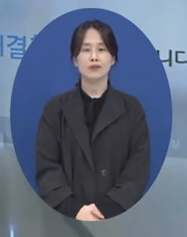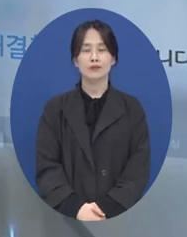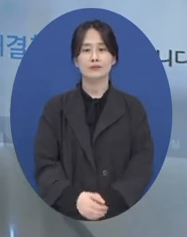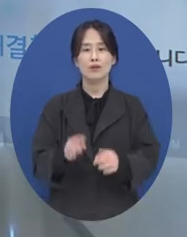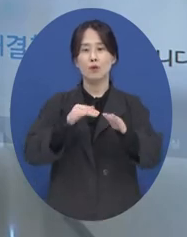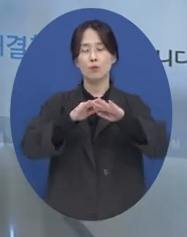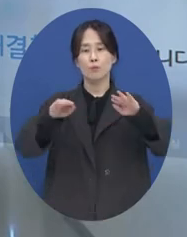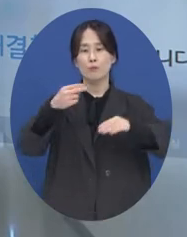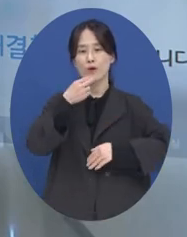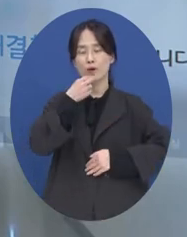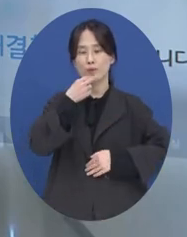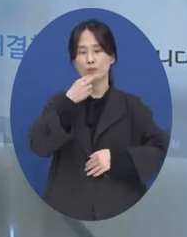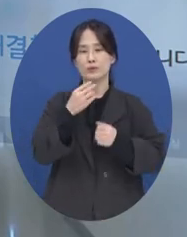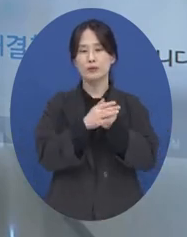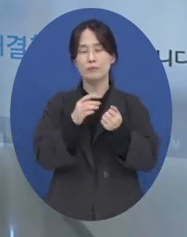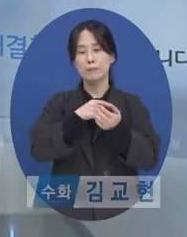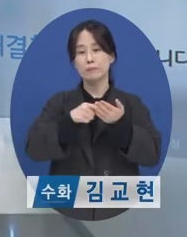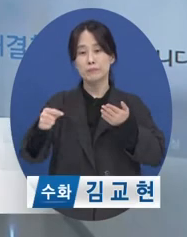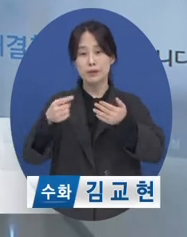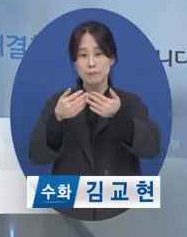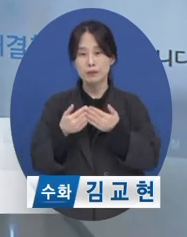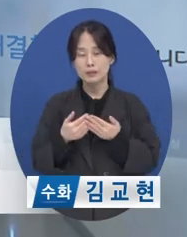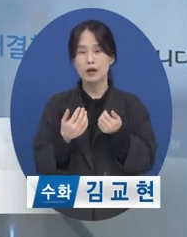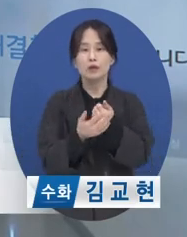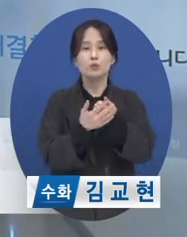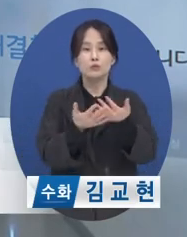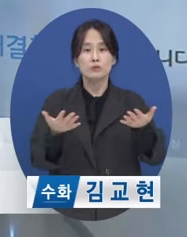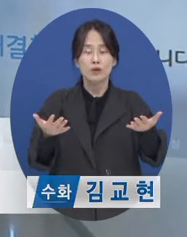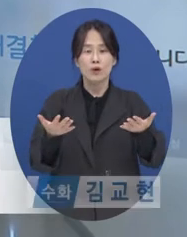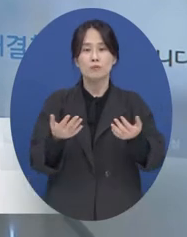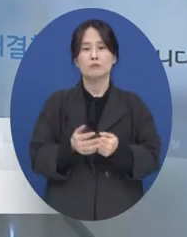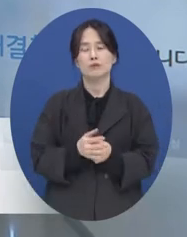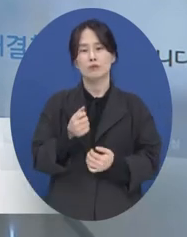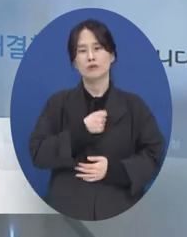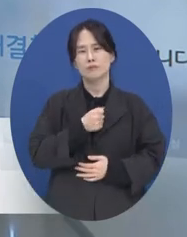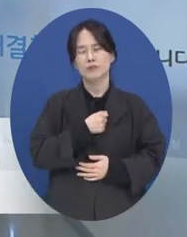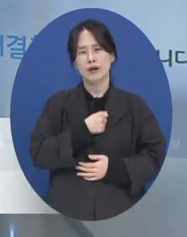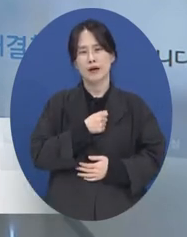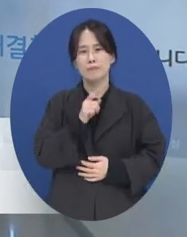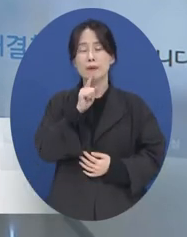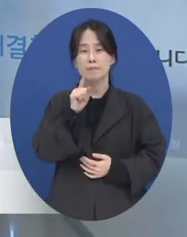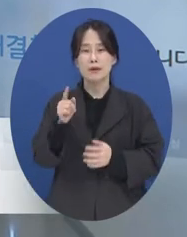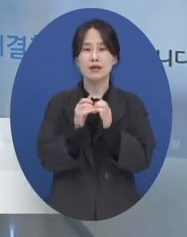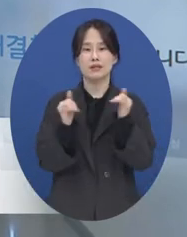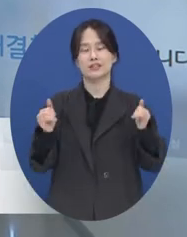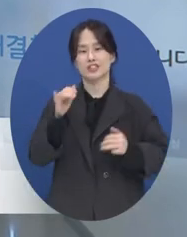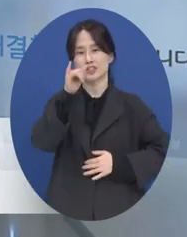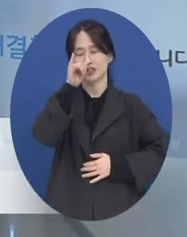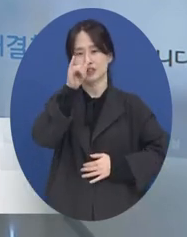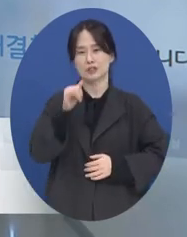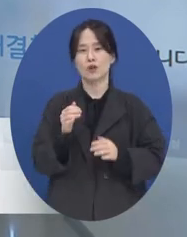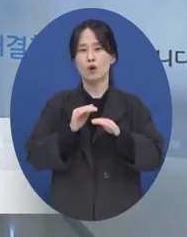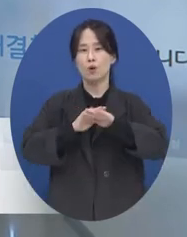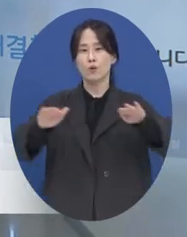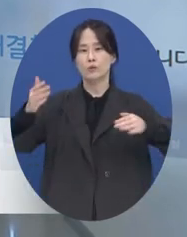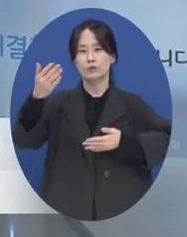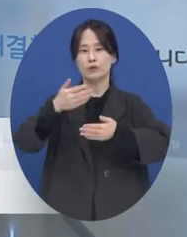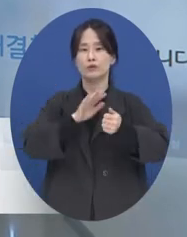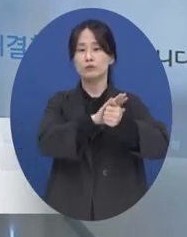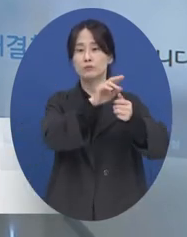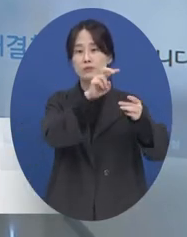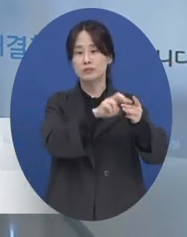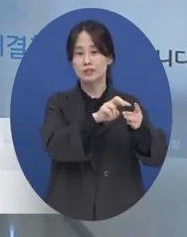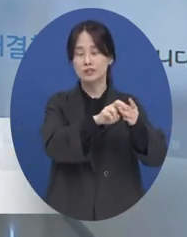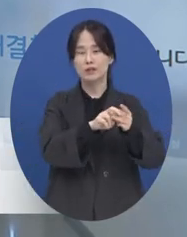불공정 거래로 인해 피해를 입고도 도움을 청할 곳이 없어 막막함을 호소하는 분들이 계신데요. 경기도